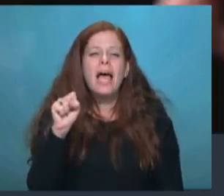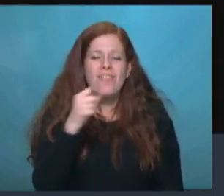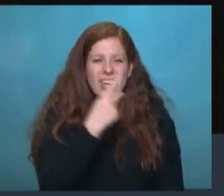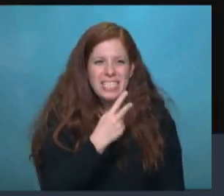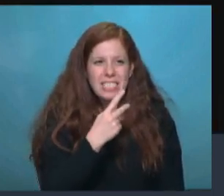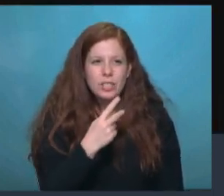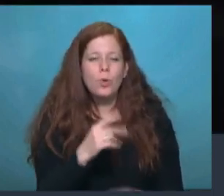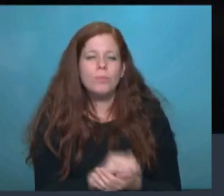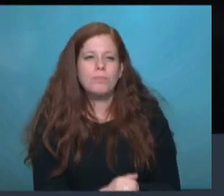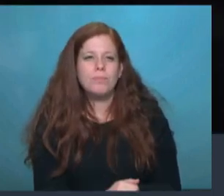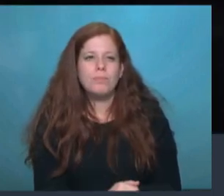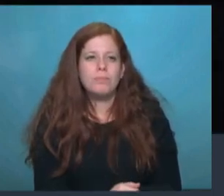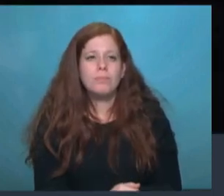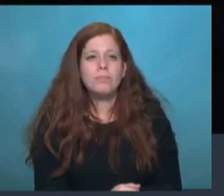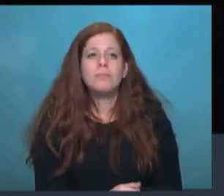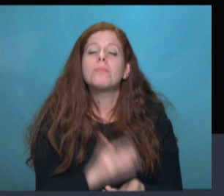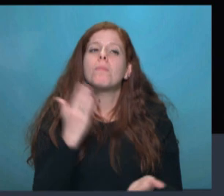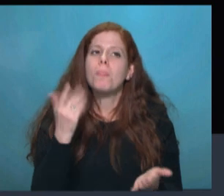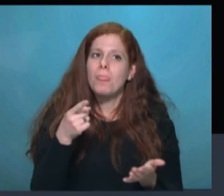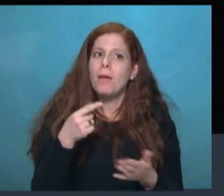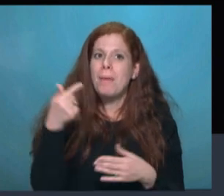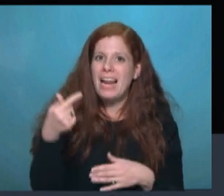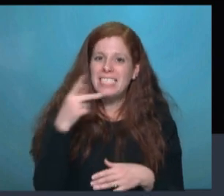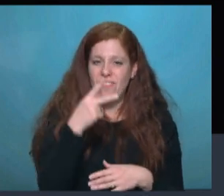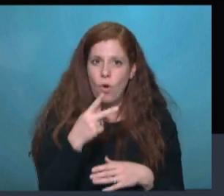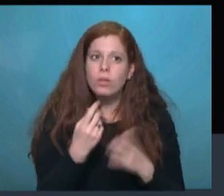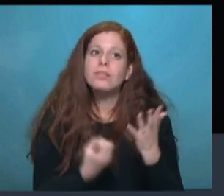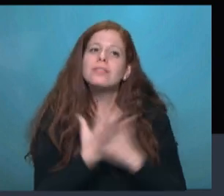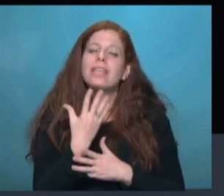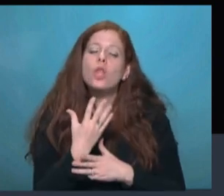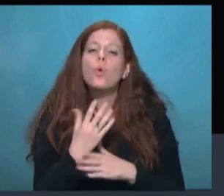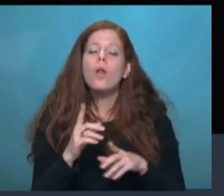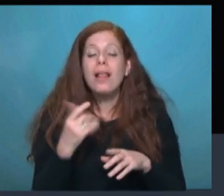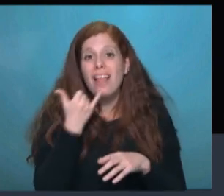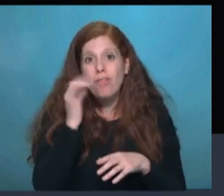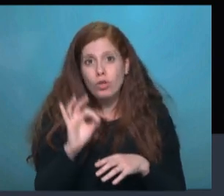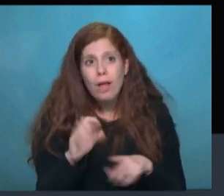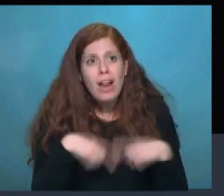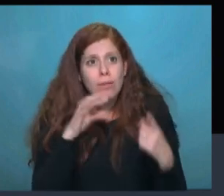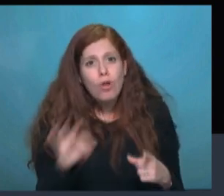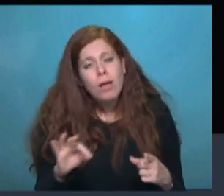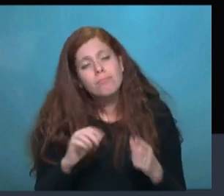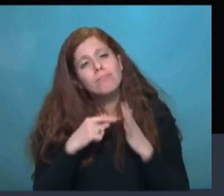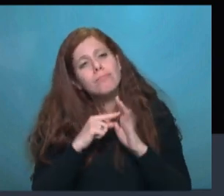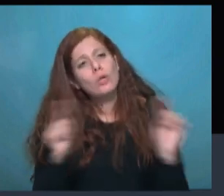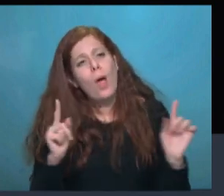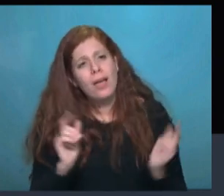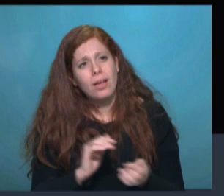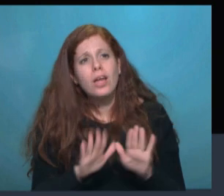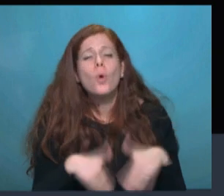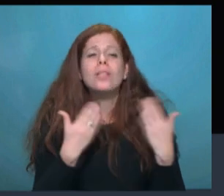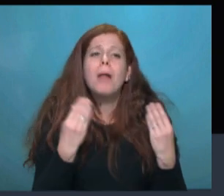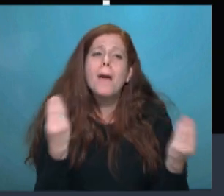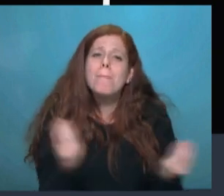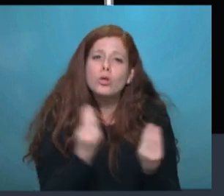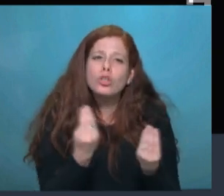פולד. With the Galaxy Fold, we're creating a new dimension for your phone and your life. We're giving you a device that